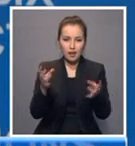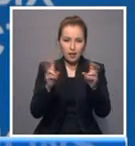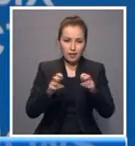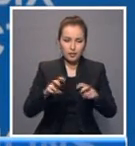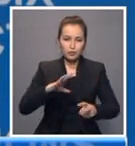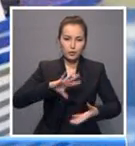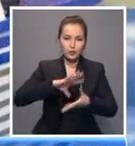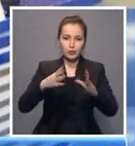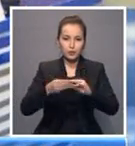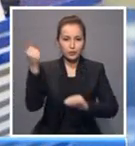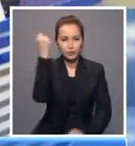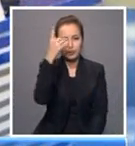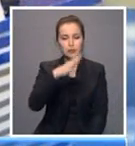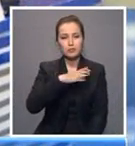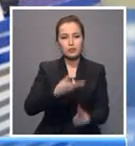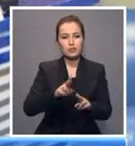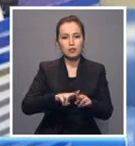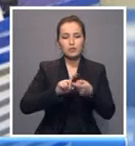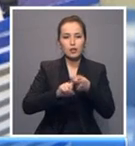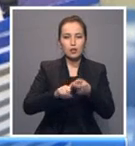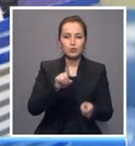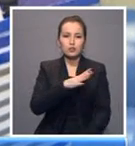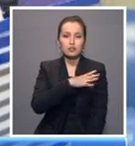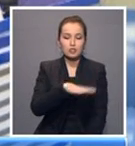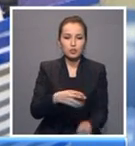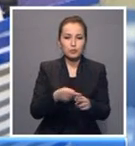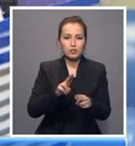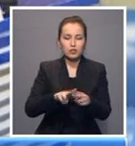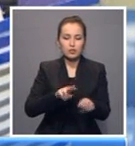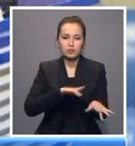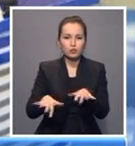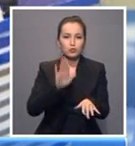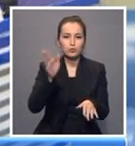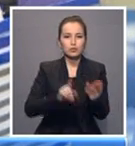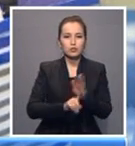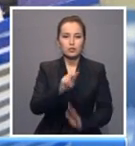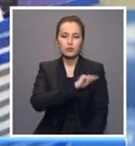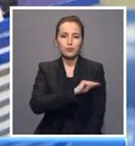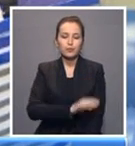қорытынды шықты. Енді қатерлі індеттің таралуына жол бермеу мақсатында шектеу шаралары қолға алынады.